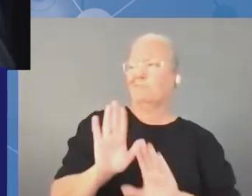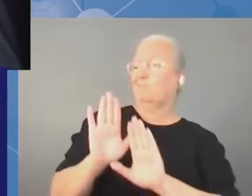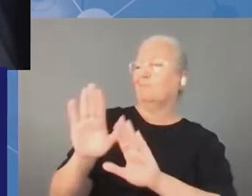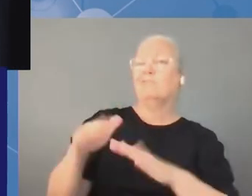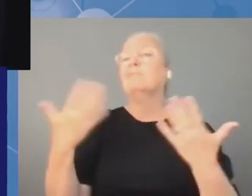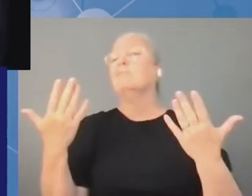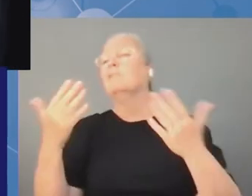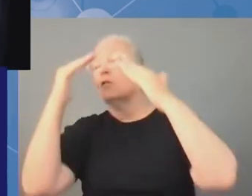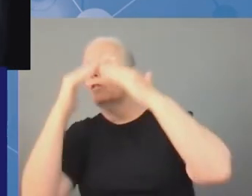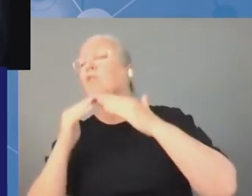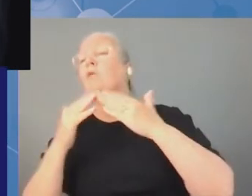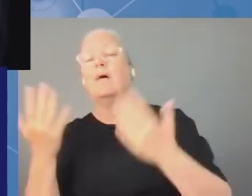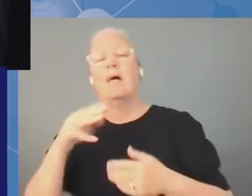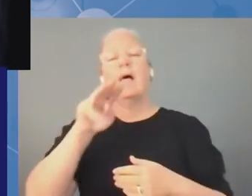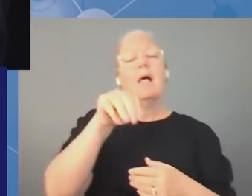عندنا